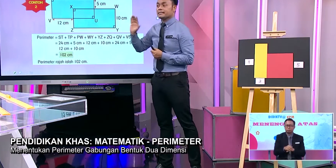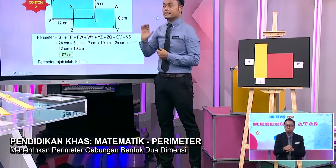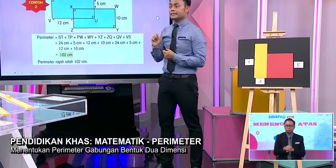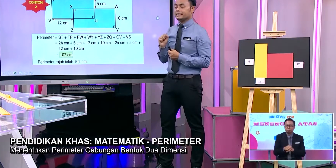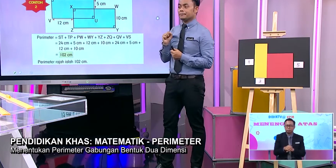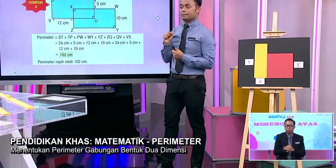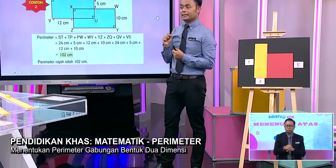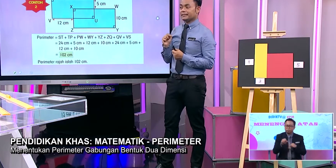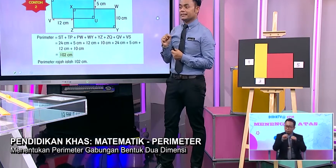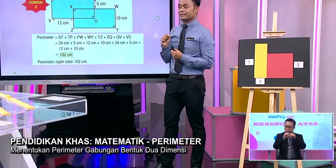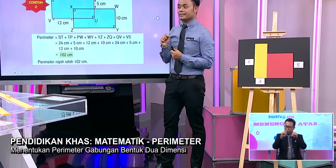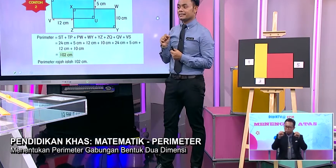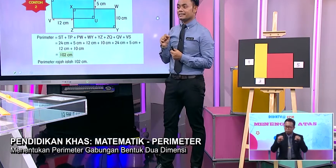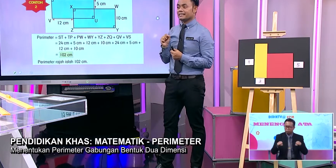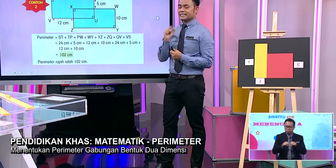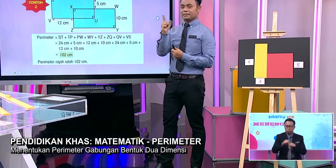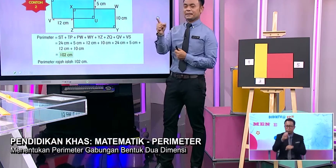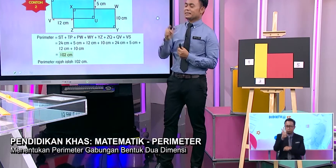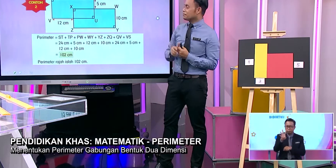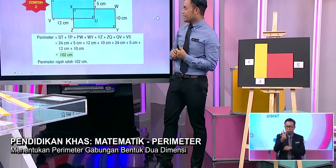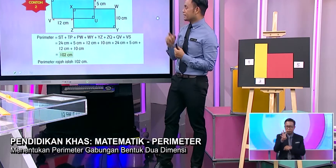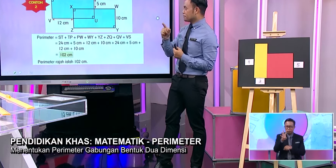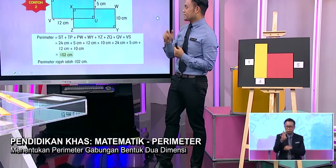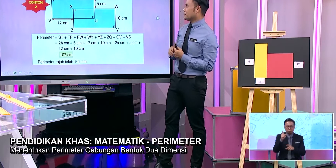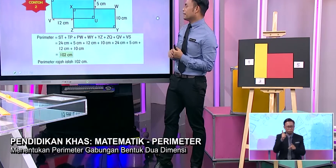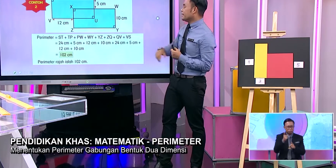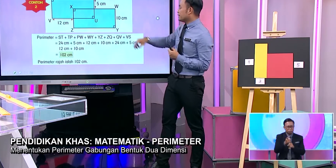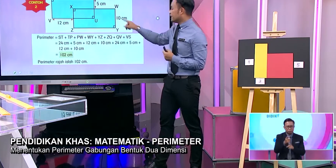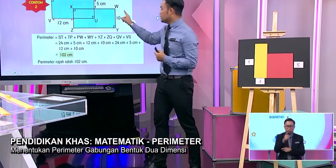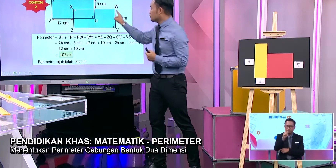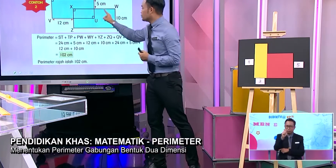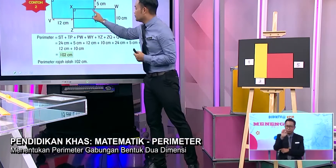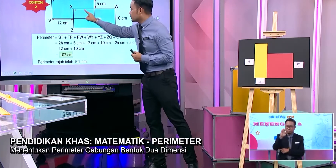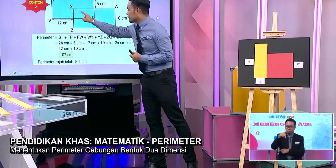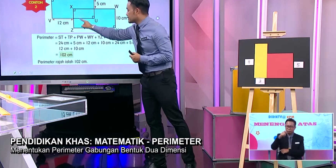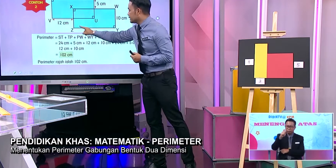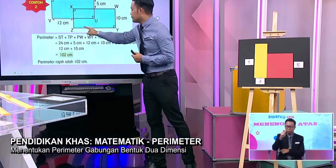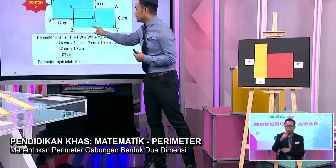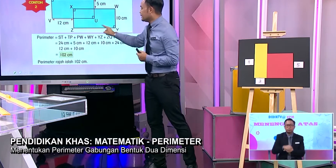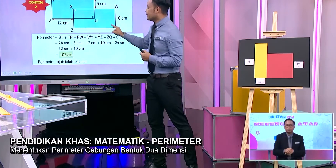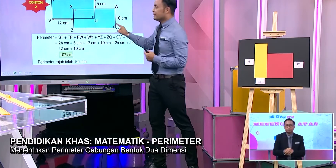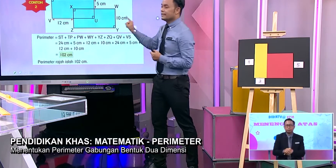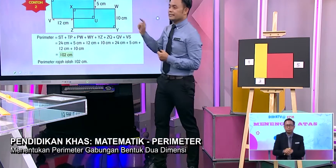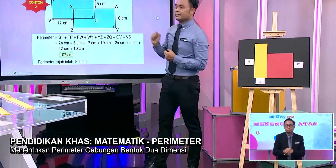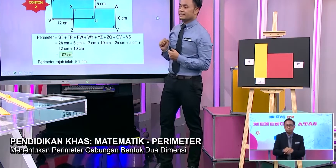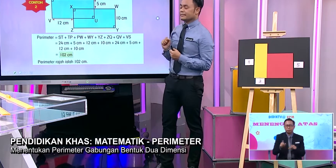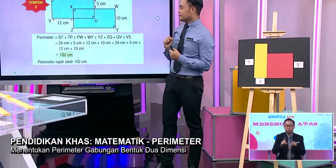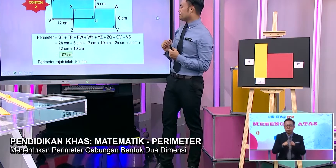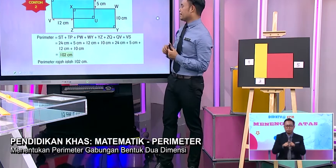sebagai segi empat tepat segiempat tepat cepat-cepat dan juga merupakan segiempat